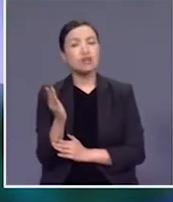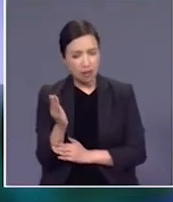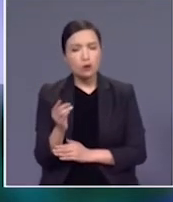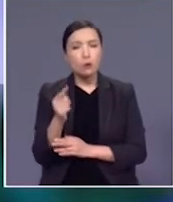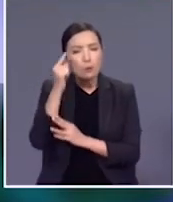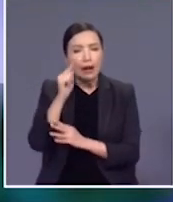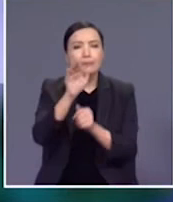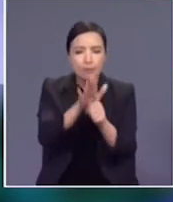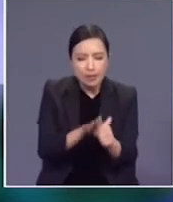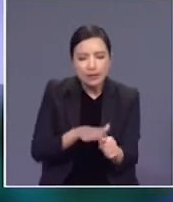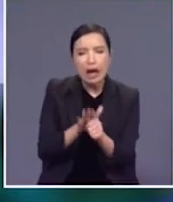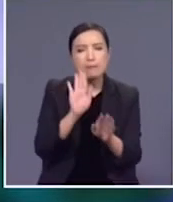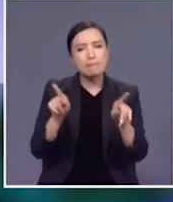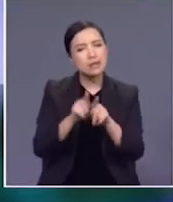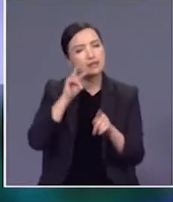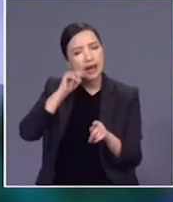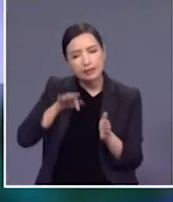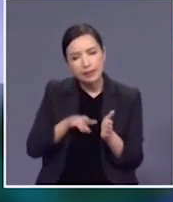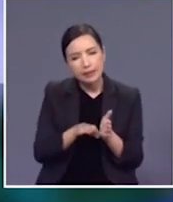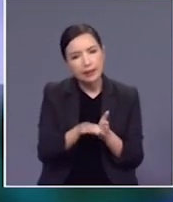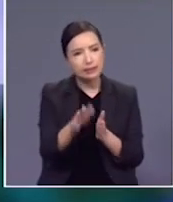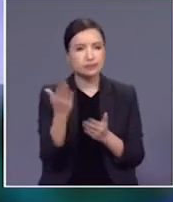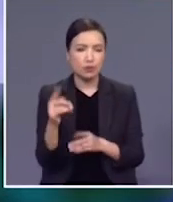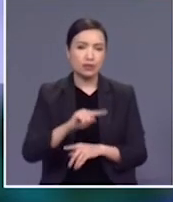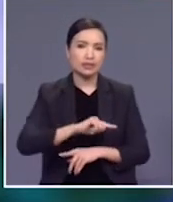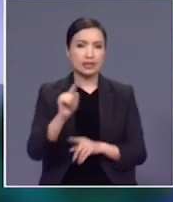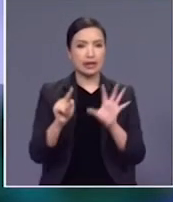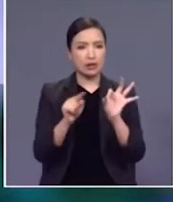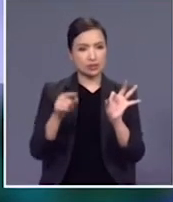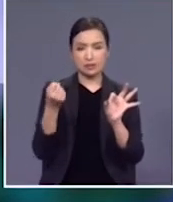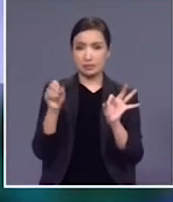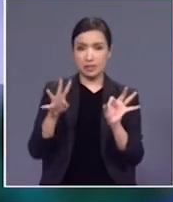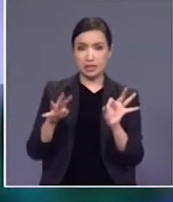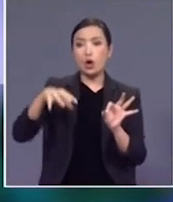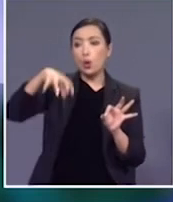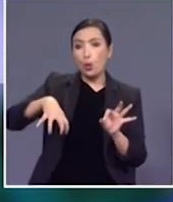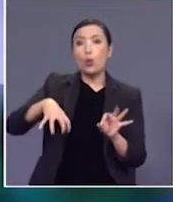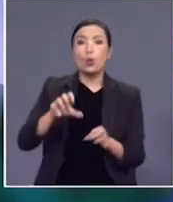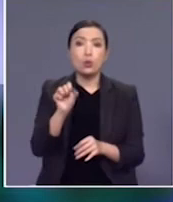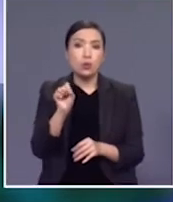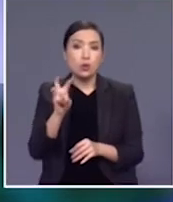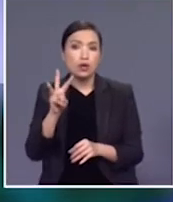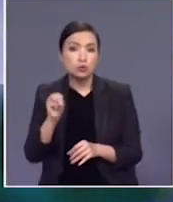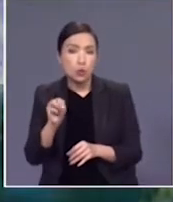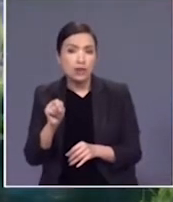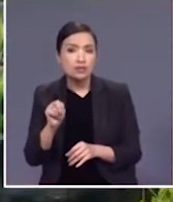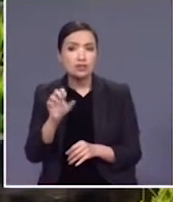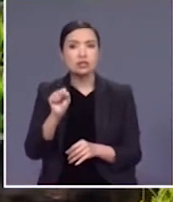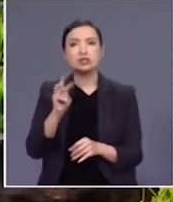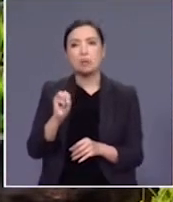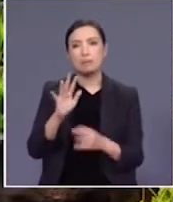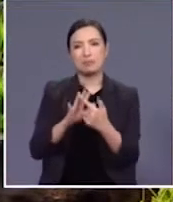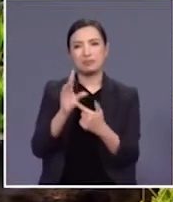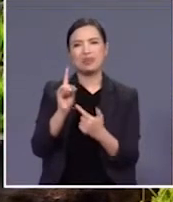ายทานระหว่างวันที่9ถึง14สิงหาคมศุกร์นี้ณสวนสมเด็จพระนางเจ้าสิริกิติ์ทางนี้เพื่อให้ประชาชนทั่วไปได้